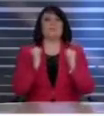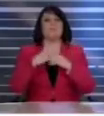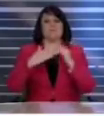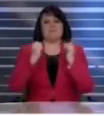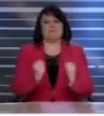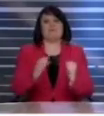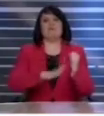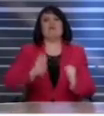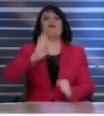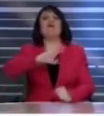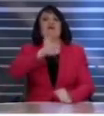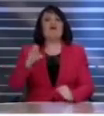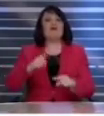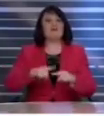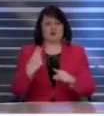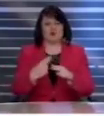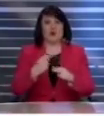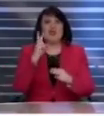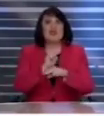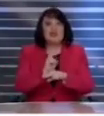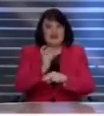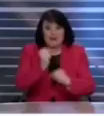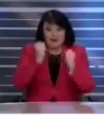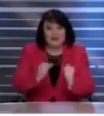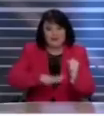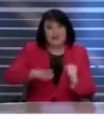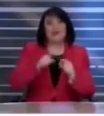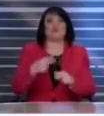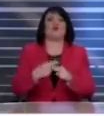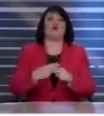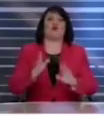Εσείς, καλύτερα από κάθε άλλον, γνωρίζετε ότι